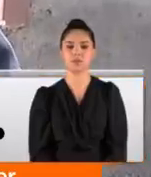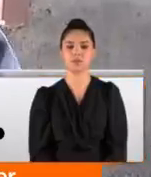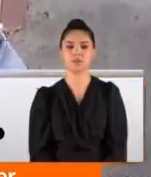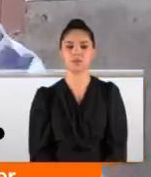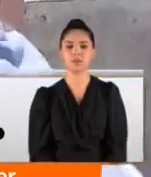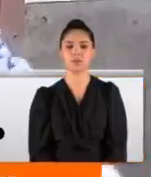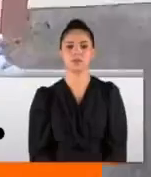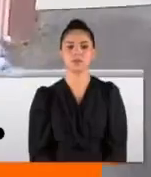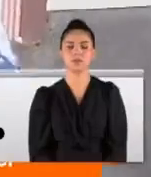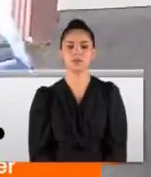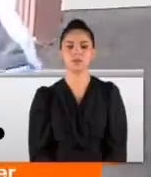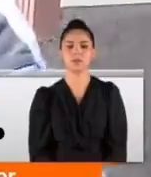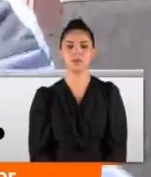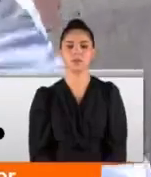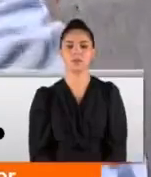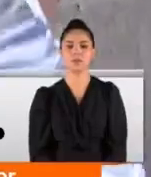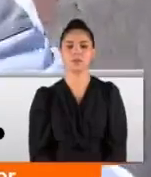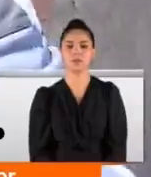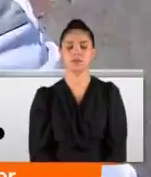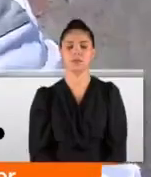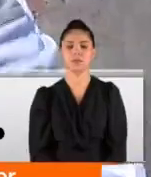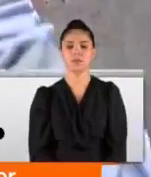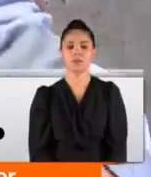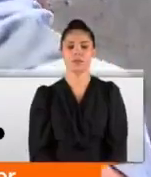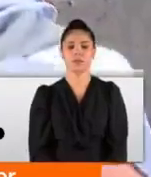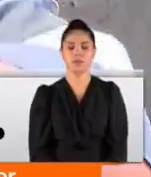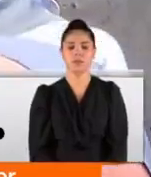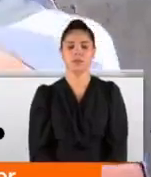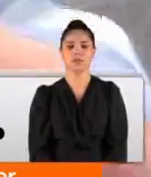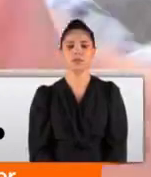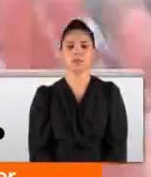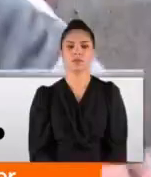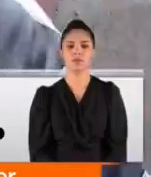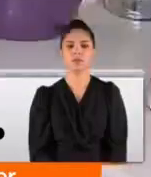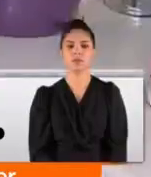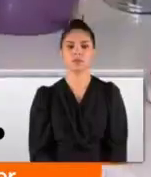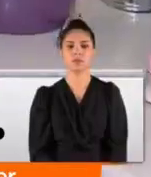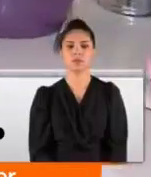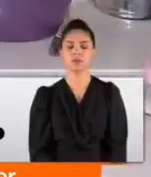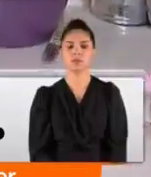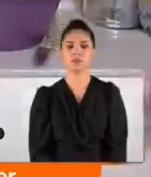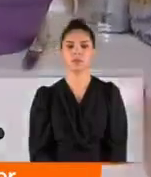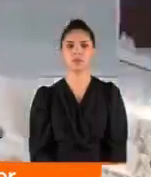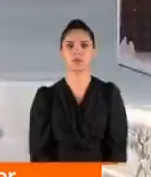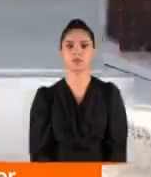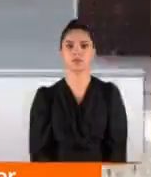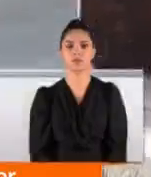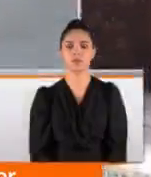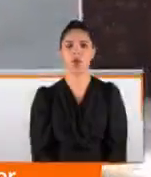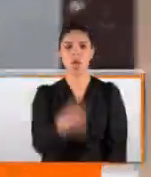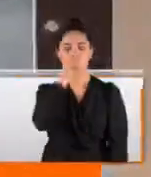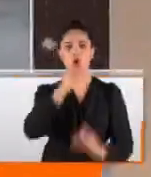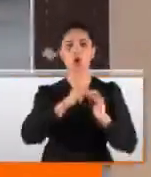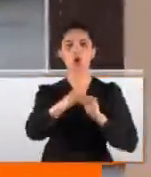oyunu. 550 lirasını Mahsul Yavaş'a çalıştım. Mahsul Yavaş hiçbir hak etmiyor. Suyumuz yok, pek perişanız.